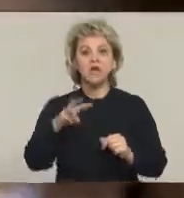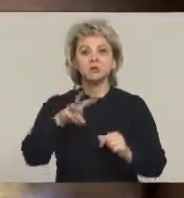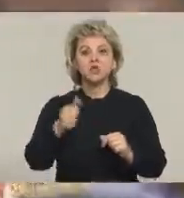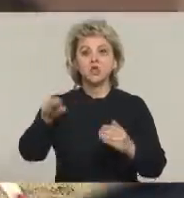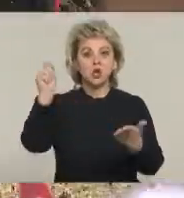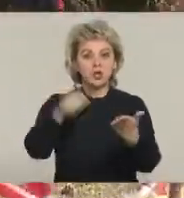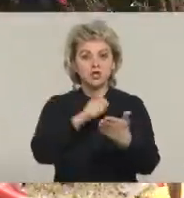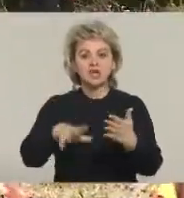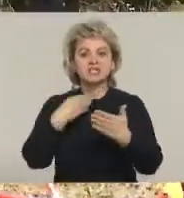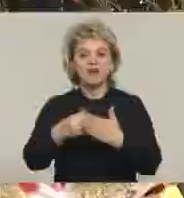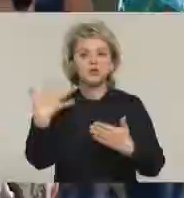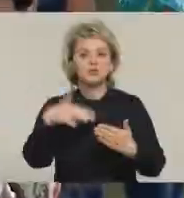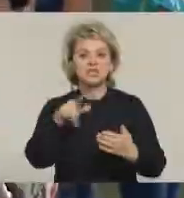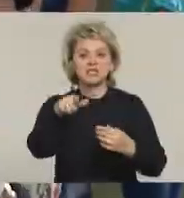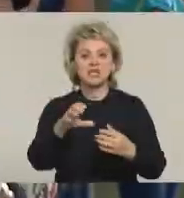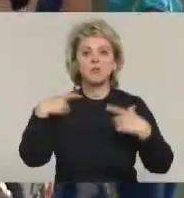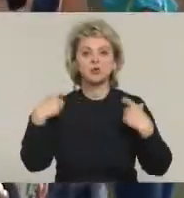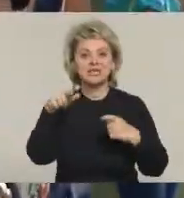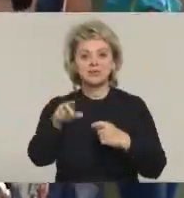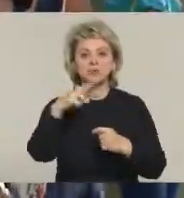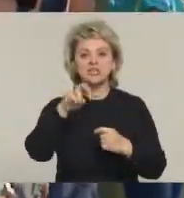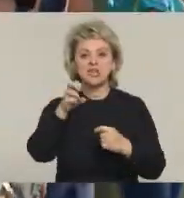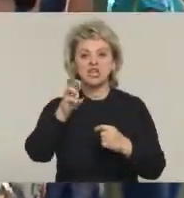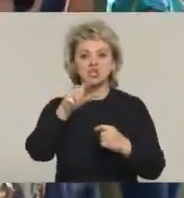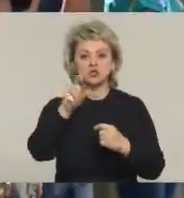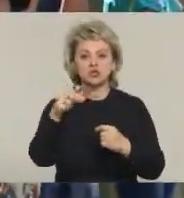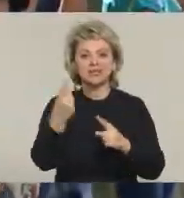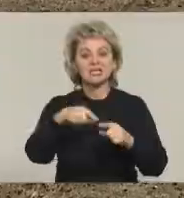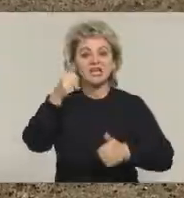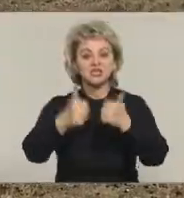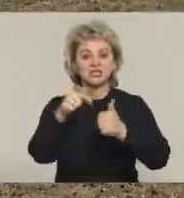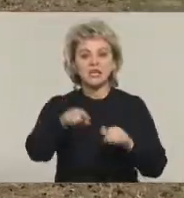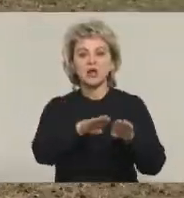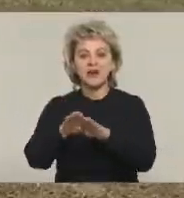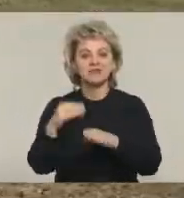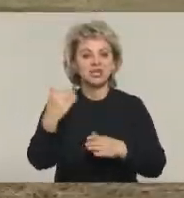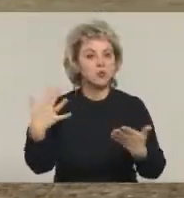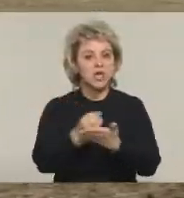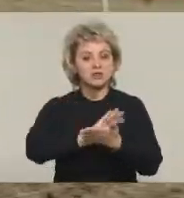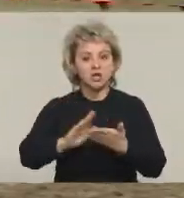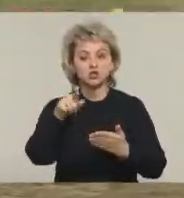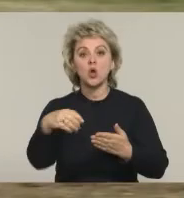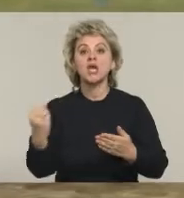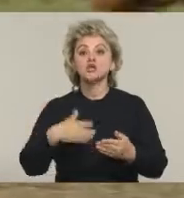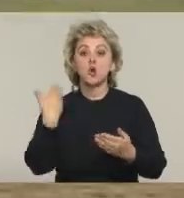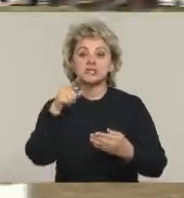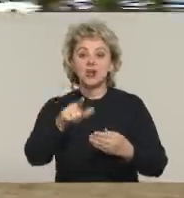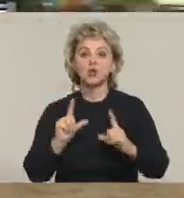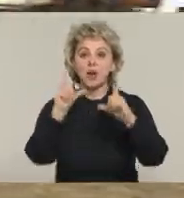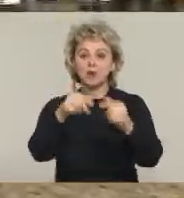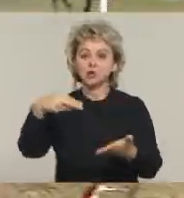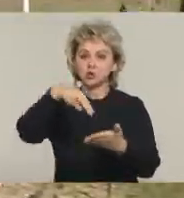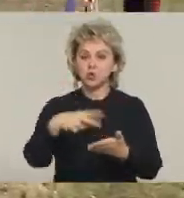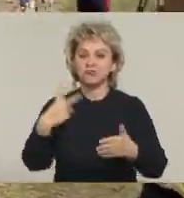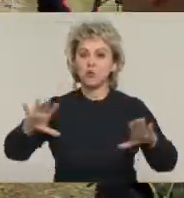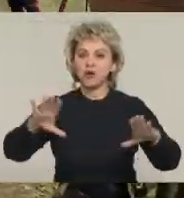Рубит шашкой свои 50 под ИСАУЛ Петр Дмитриченко. И на этих состязаниях равных ему не нашлось. А еще с легкостью проедет, стоя на